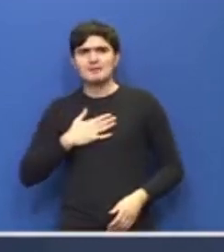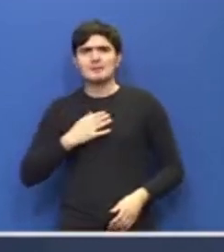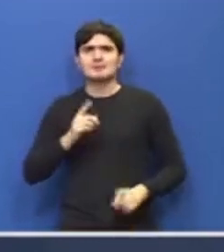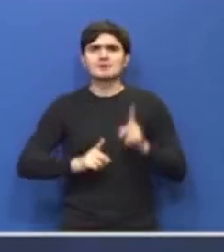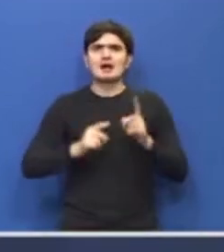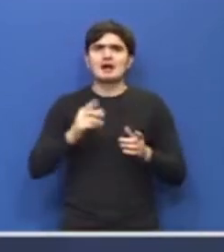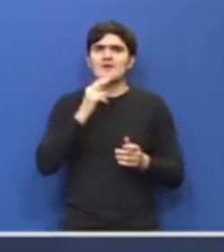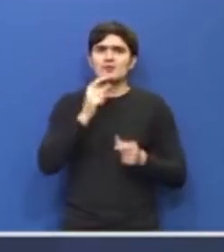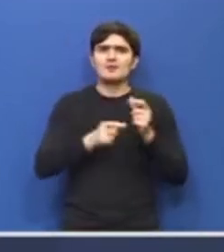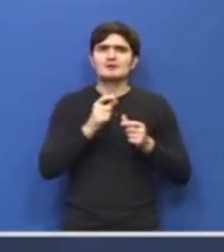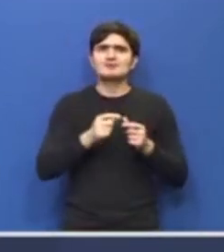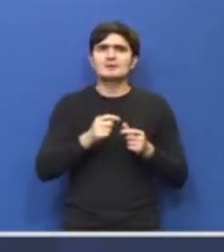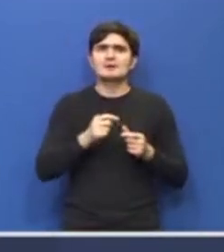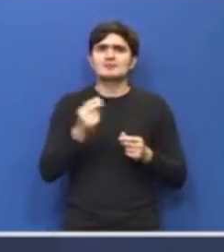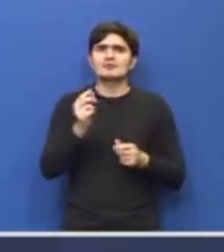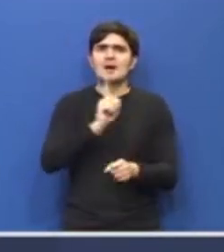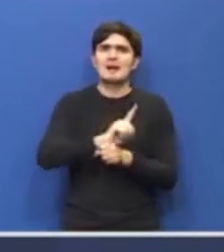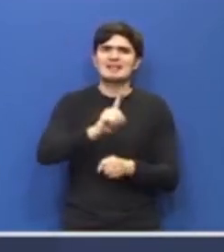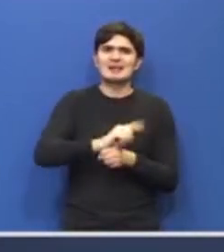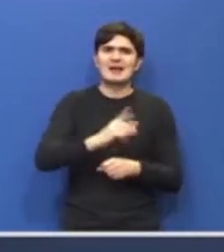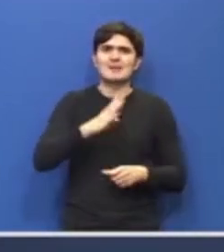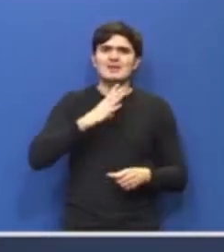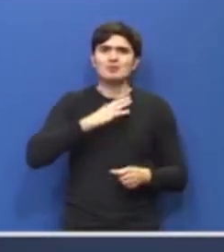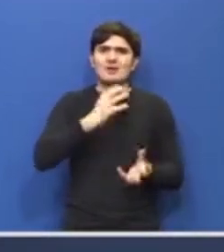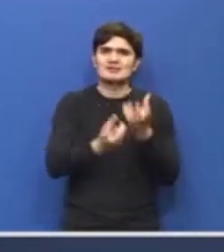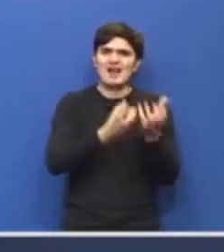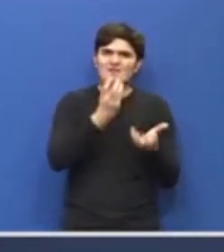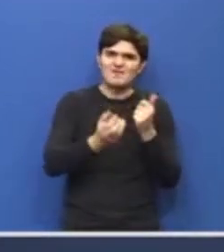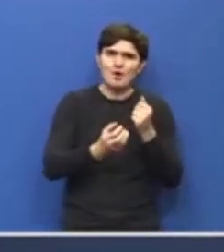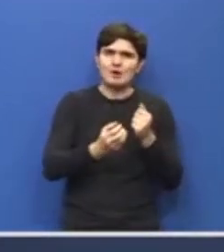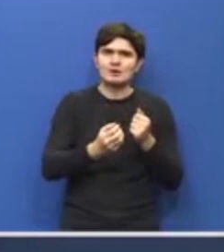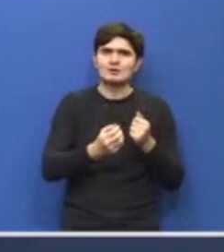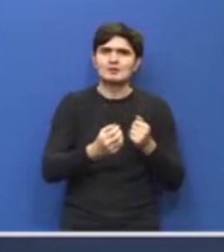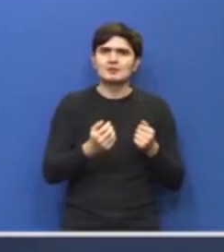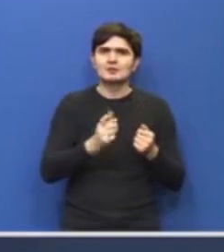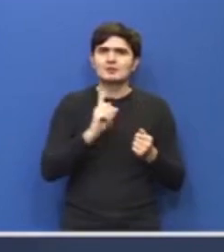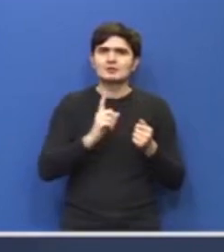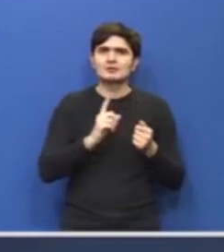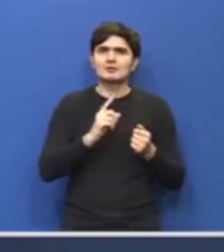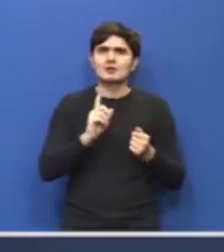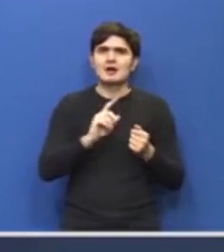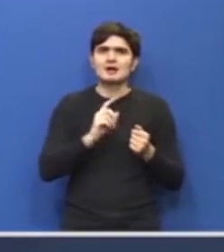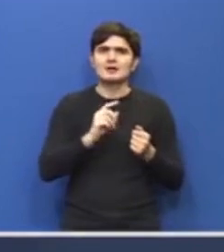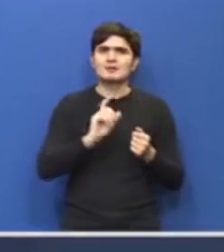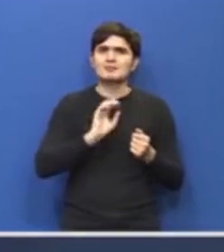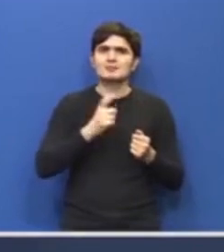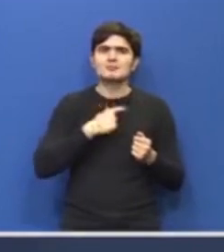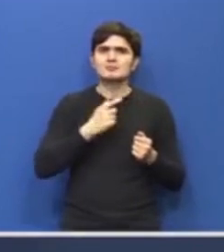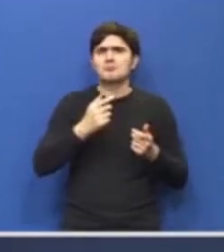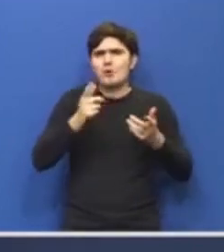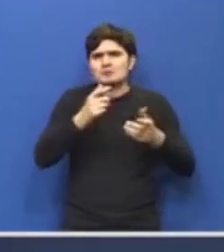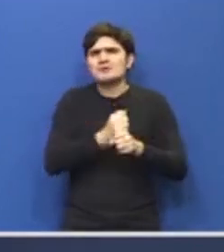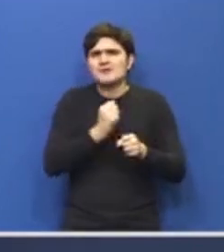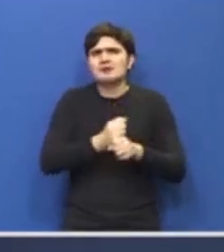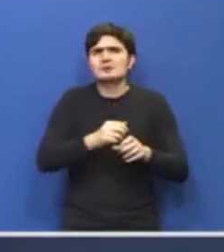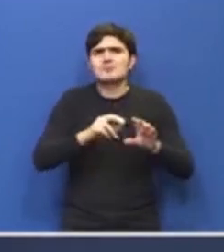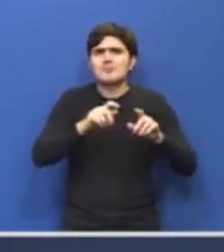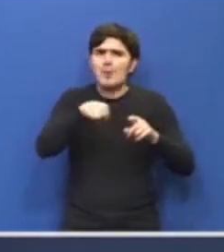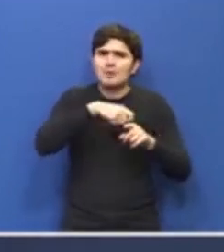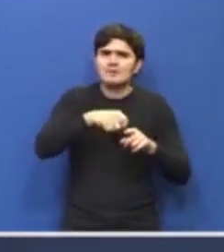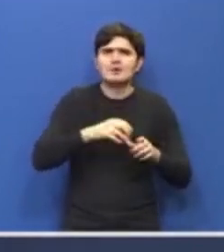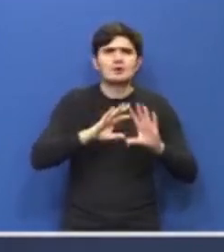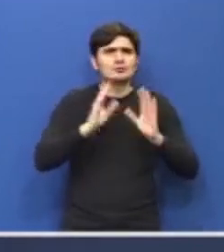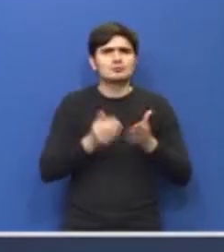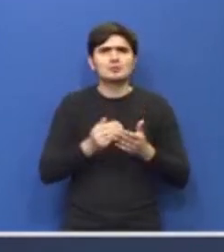sprinklere, sprinklere. Dacă sunt materiale inflamabile care nu au acel indice de întârziere a flăcării, facem asta. Adică facem